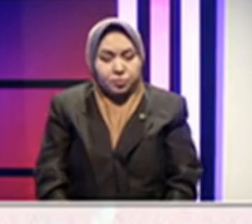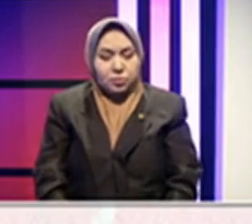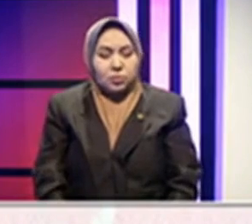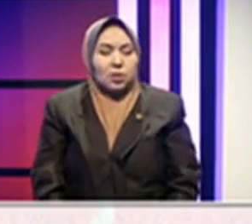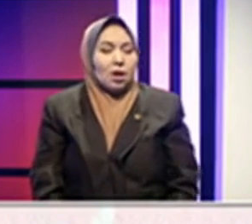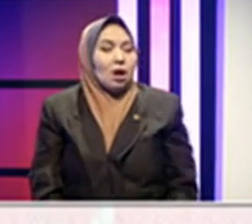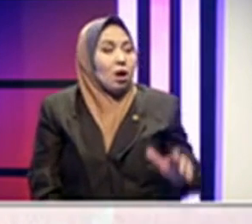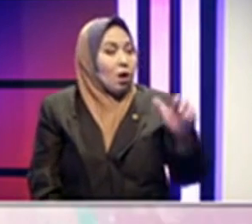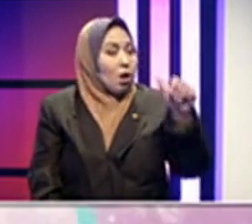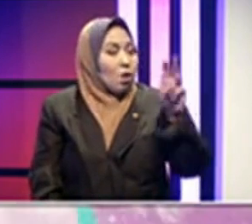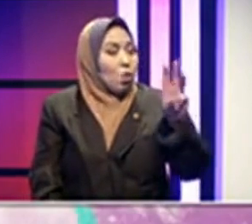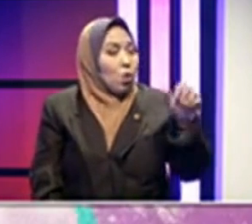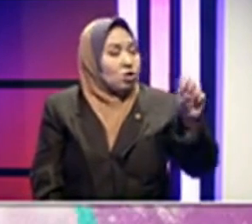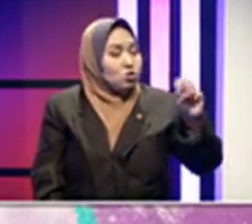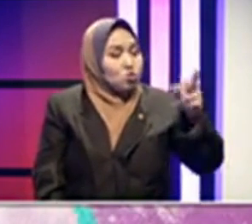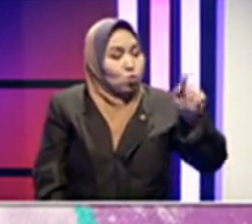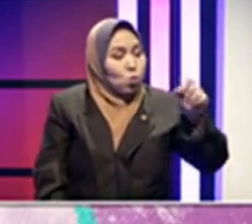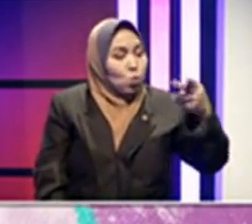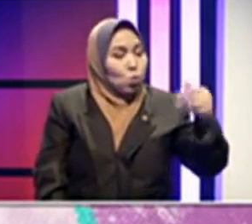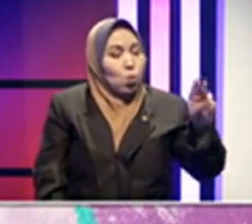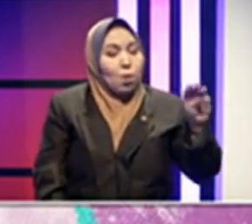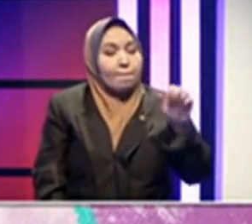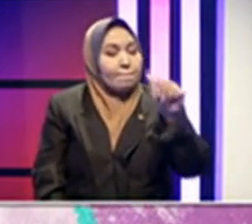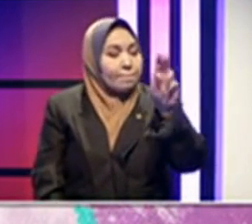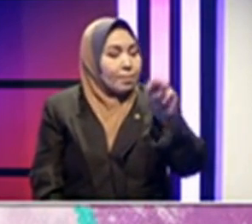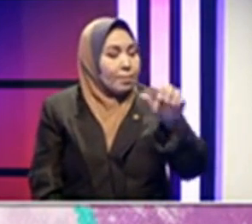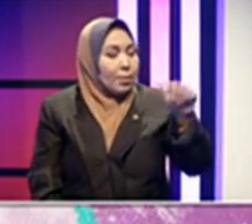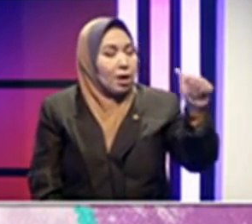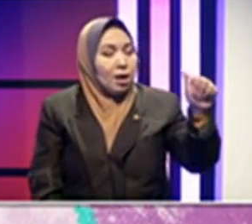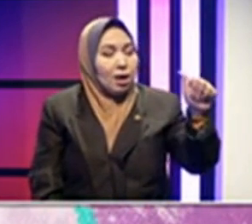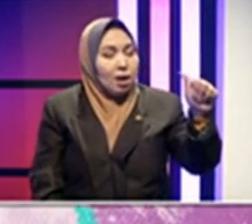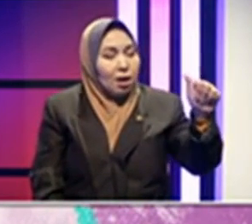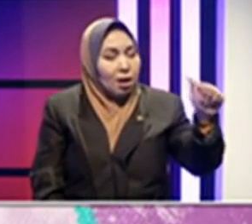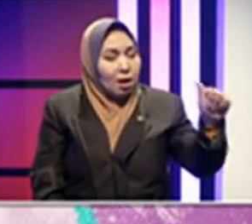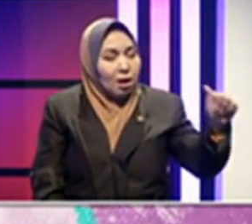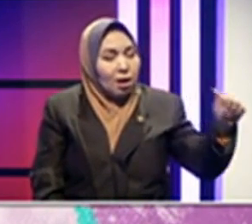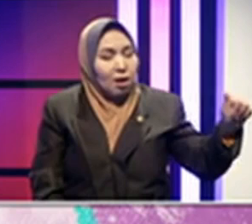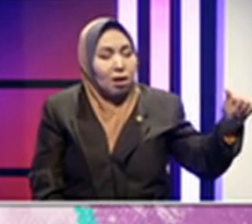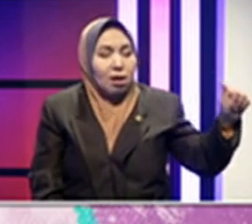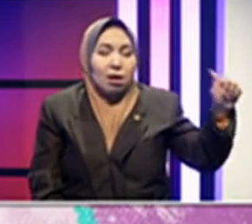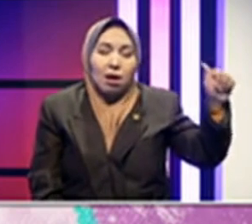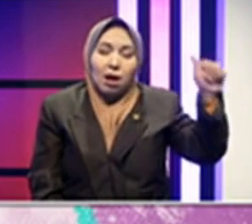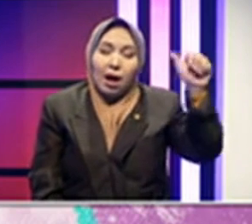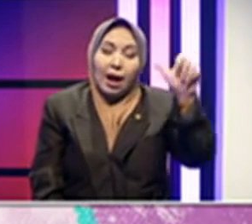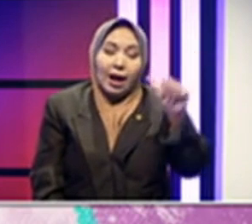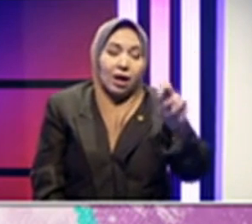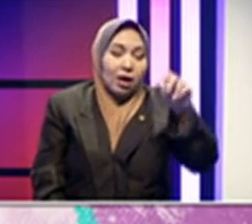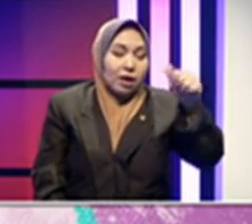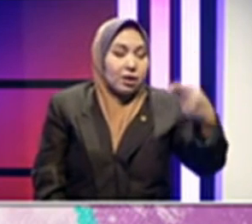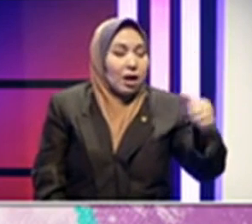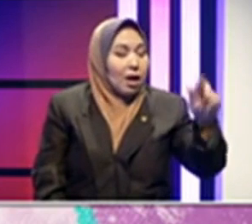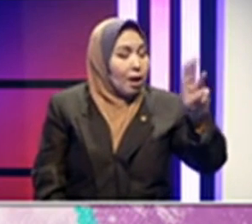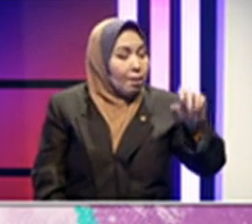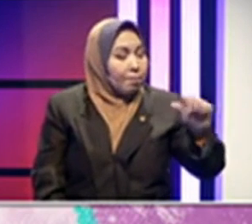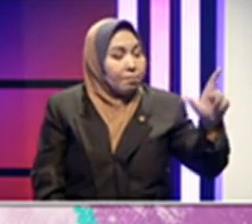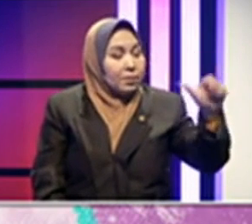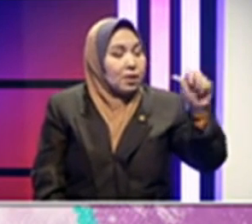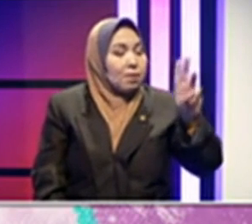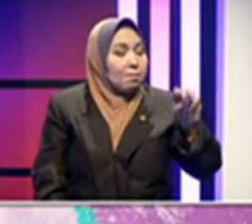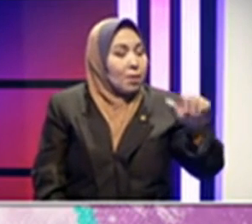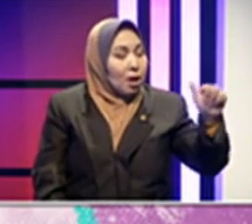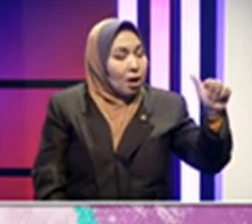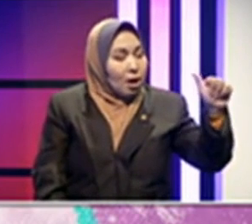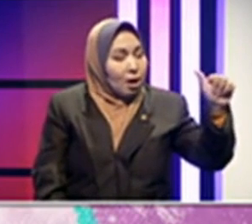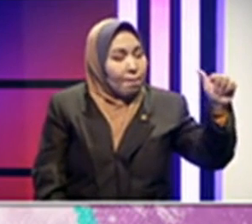wasung pun now and have me